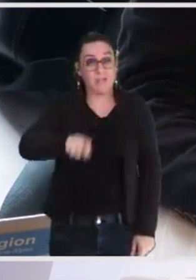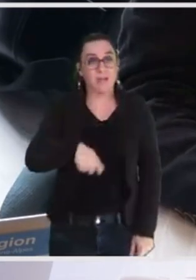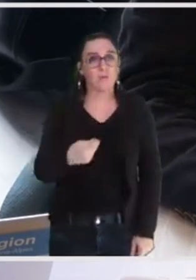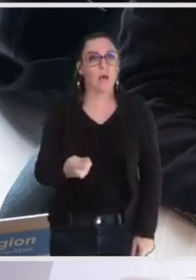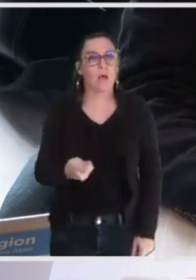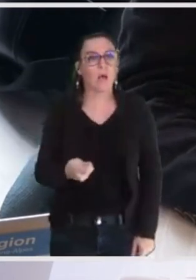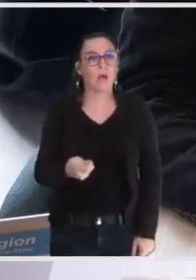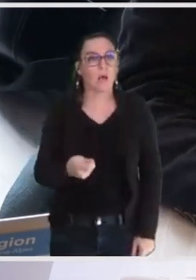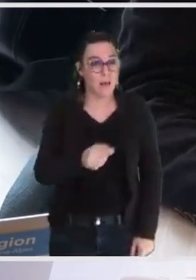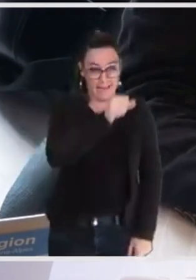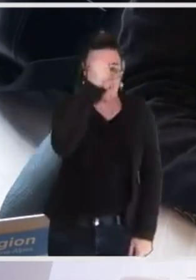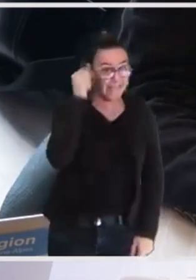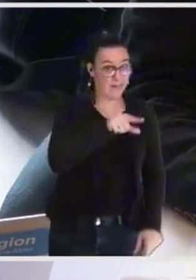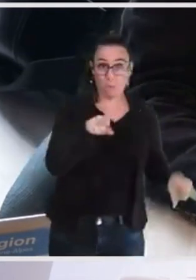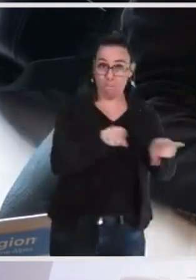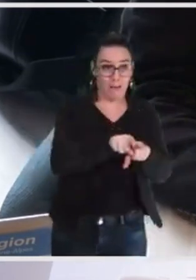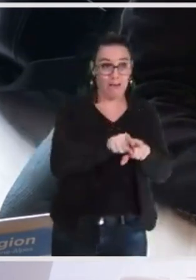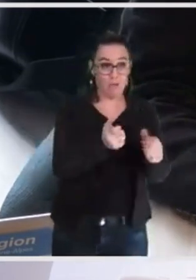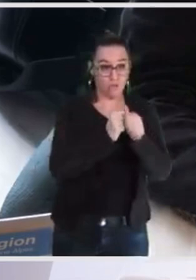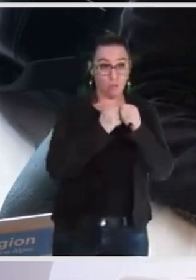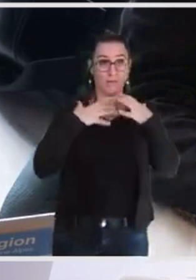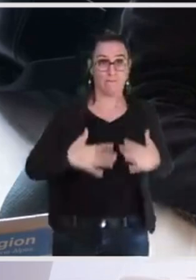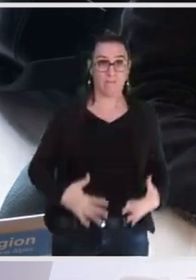c'est idem pour les garçons.